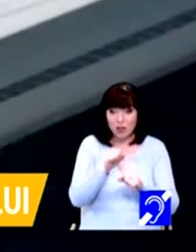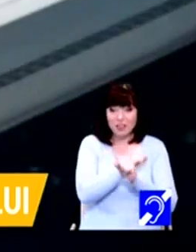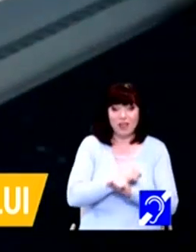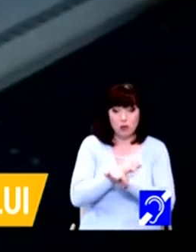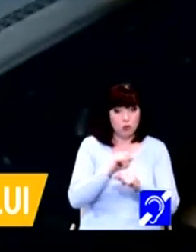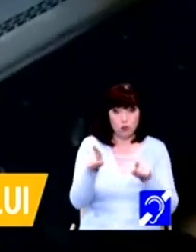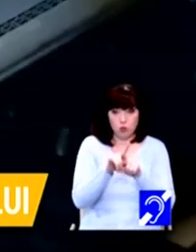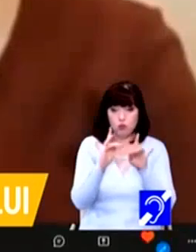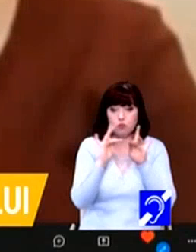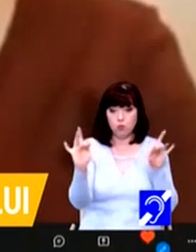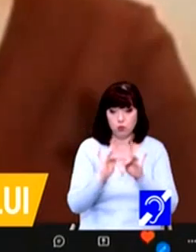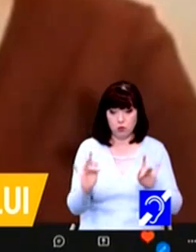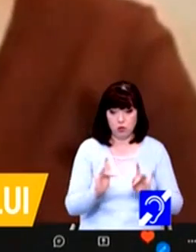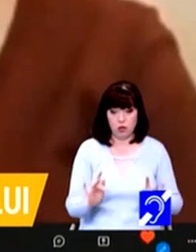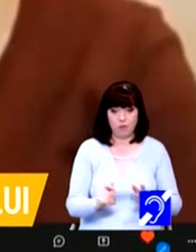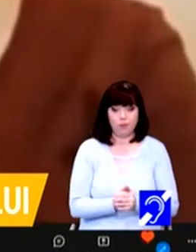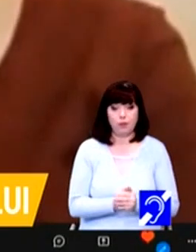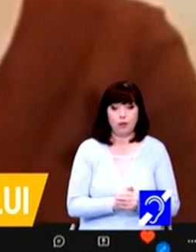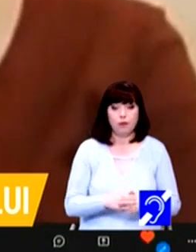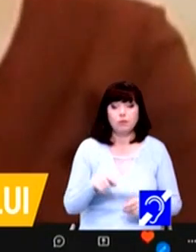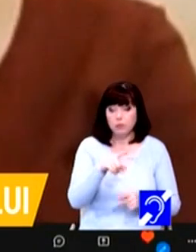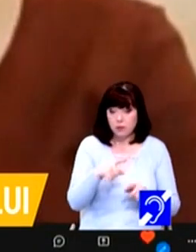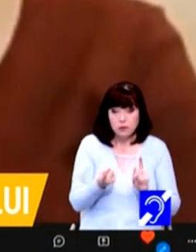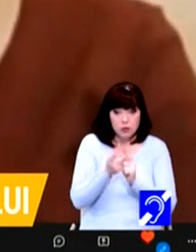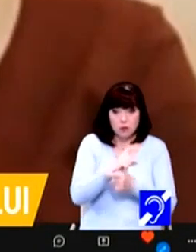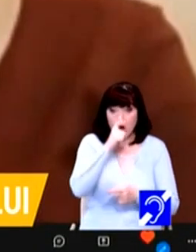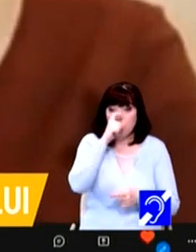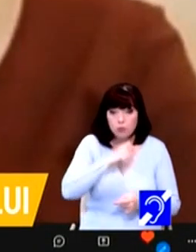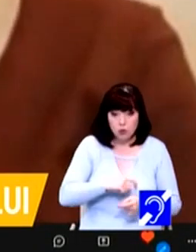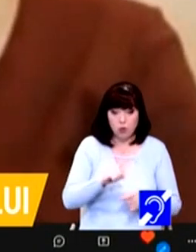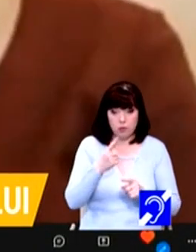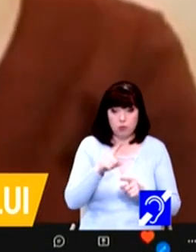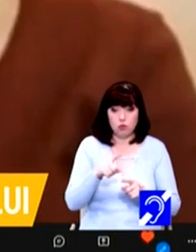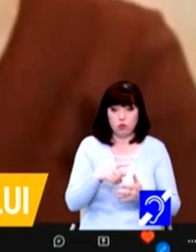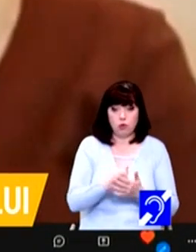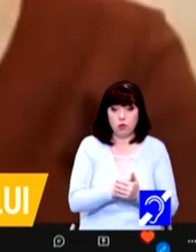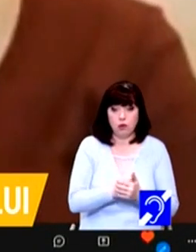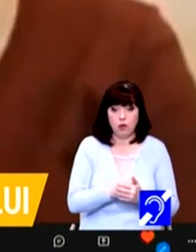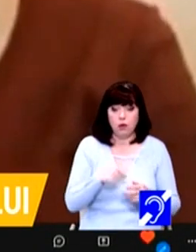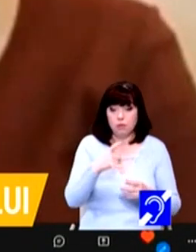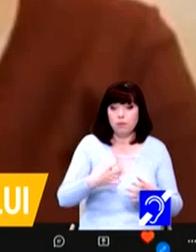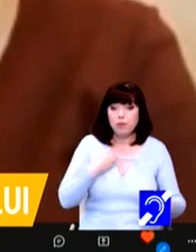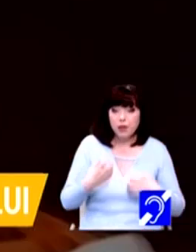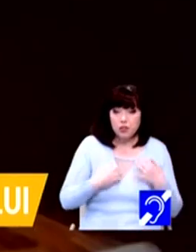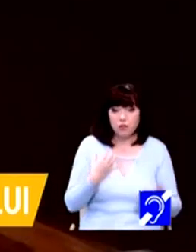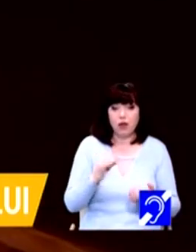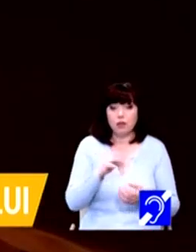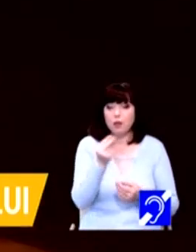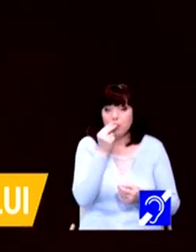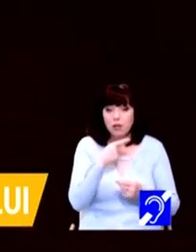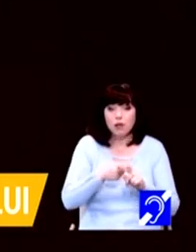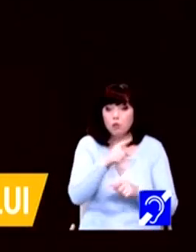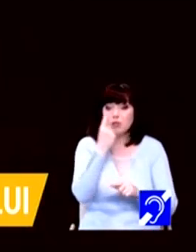sunt pustiite. Petru i s-a făcut rău din cauza alimentelor care le-a consumat, nu, care erau interzise. Care le